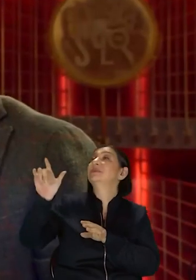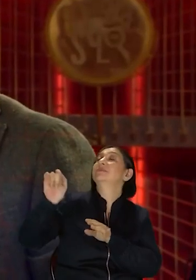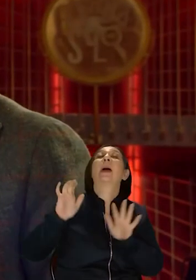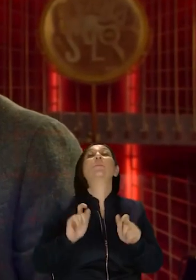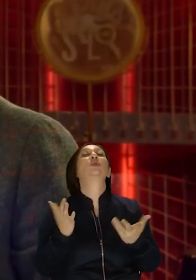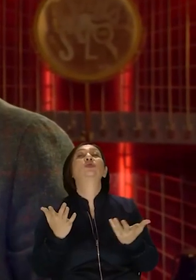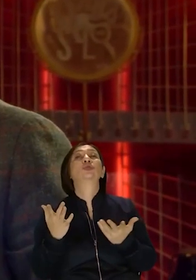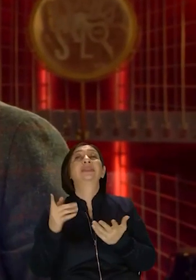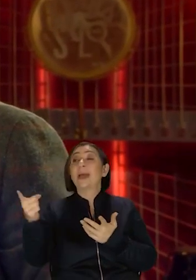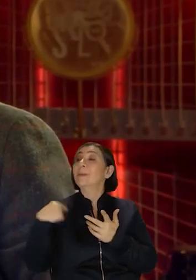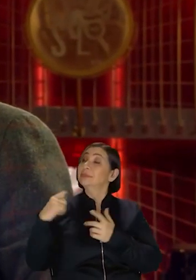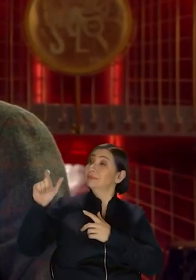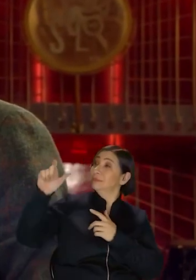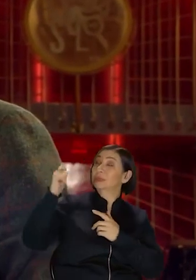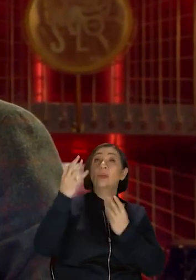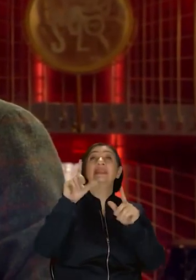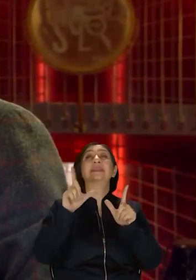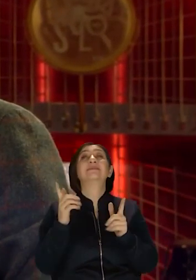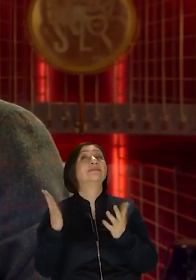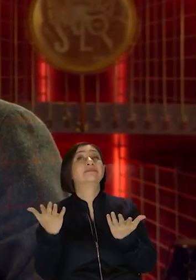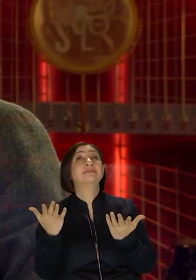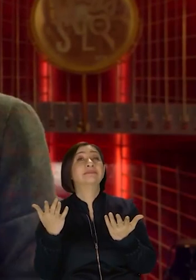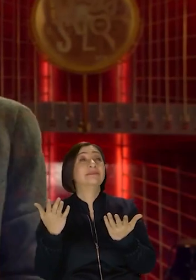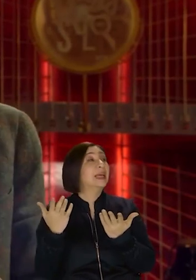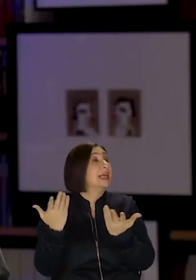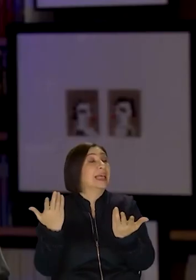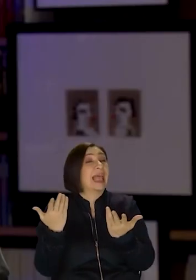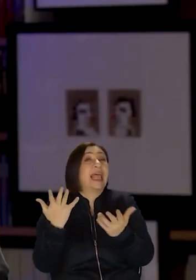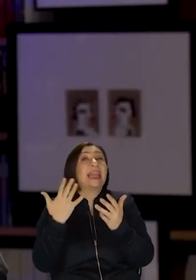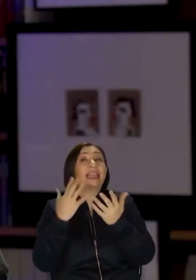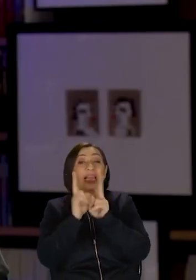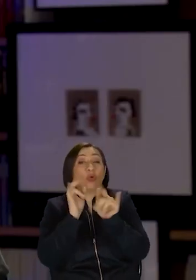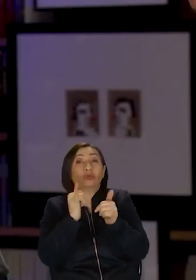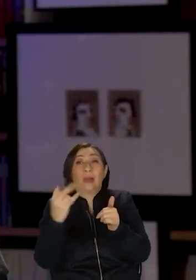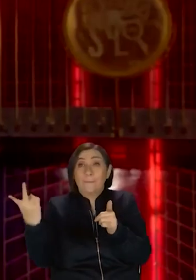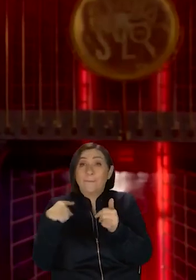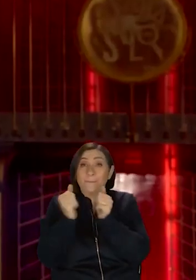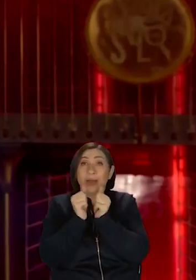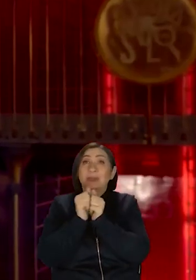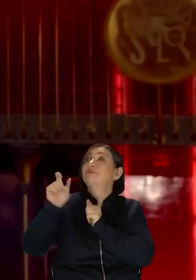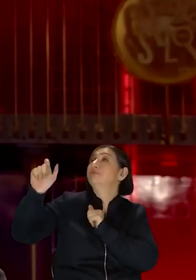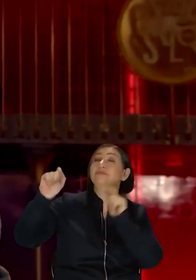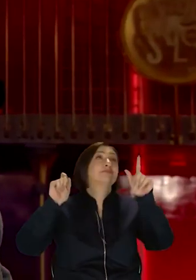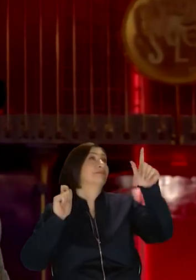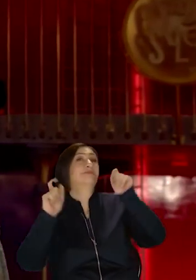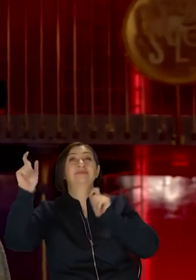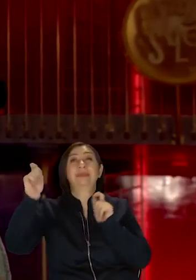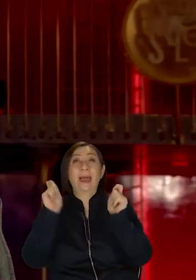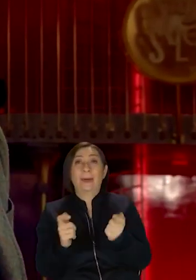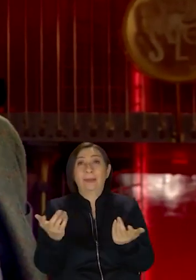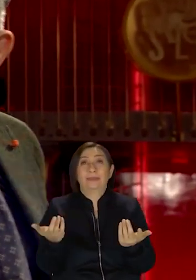çekmiyoruz? Sen ve ben beraber. Ha? Neden gitti Okan? O zaman niye oyun oynuyoruz? Beraber selfie şenlikleri düzenleyelim.